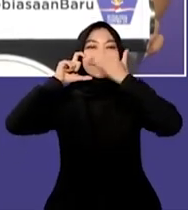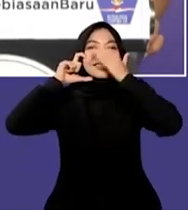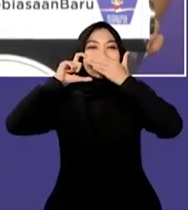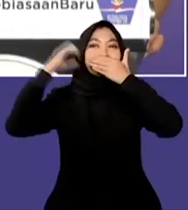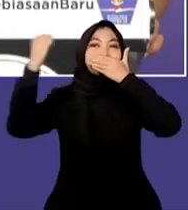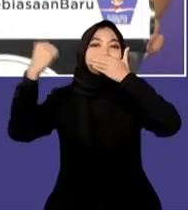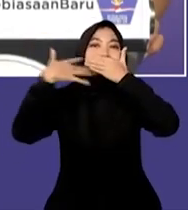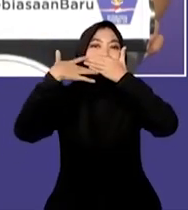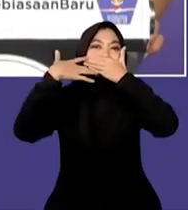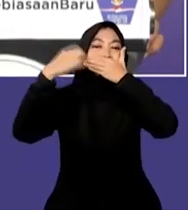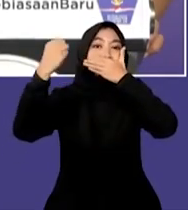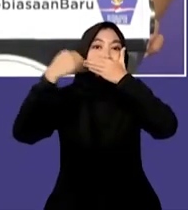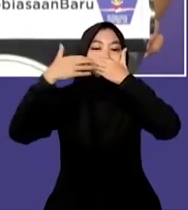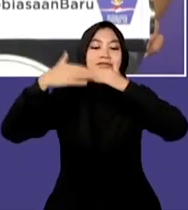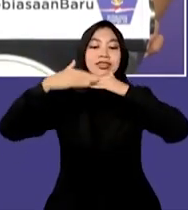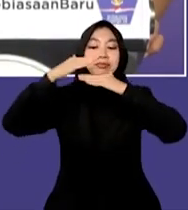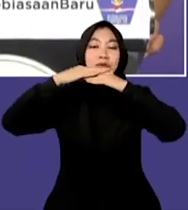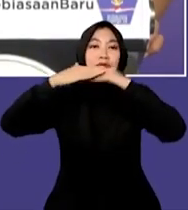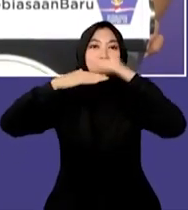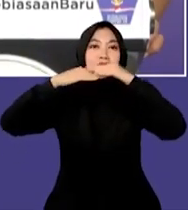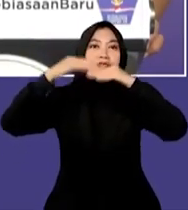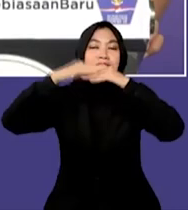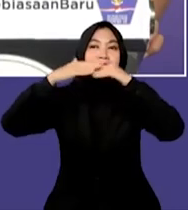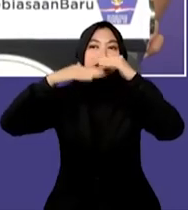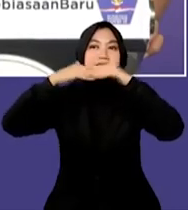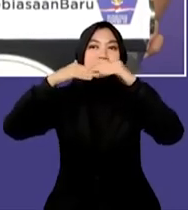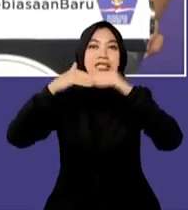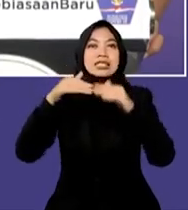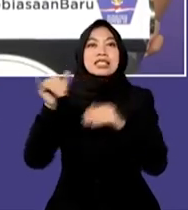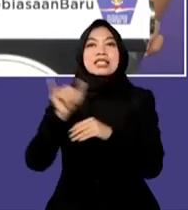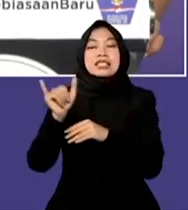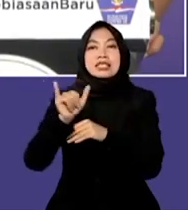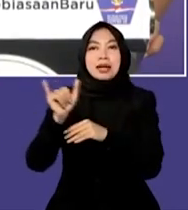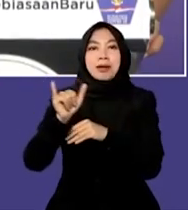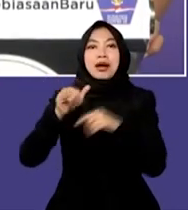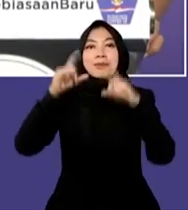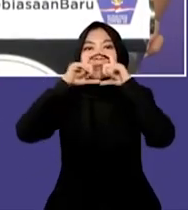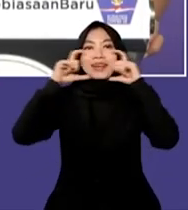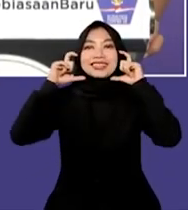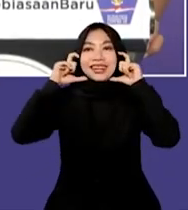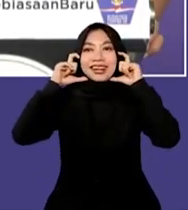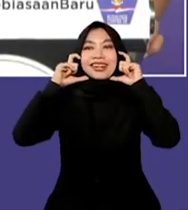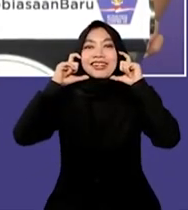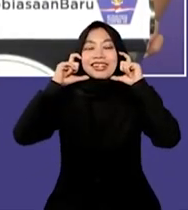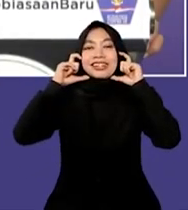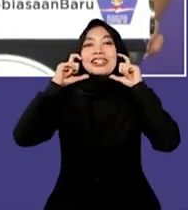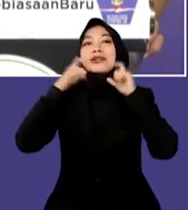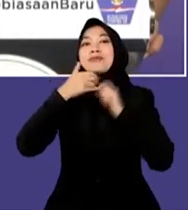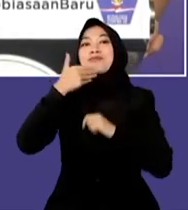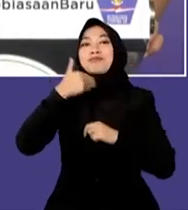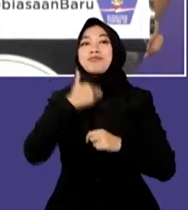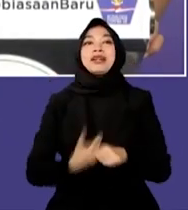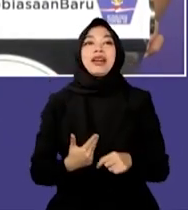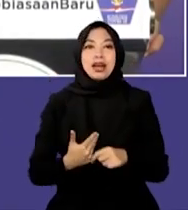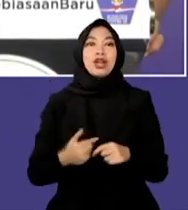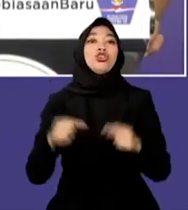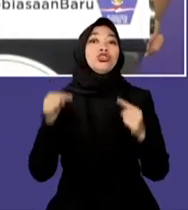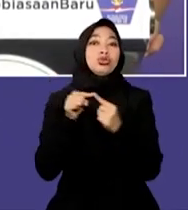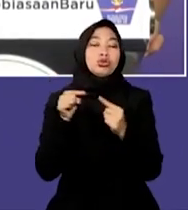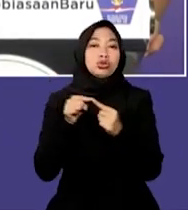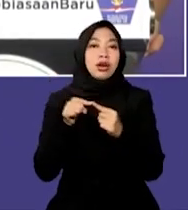filtrasi setara atau lebih baik dari masker bedah hal ini untuk memastikan